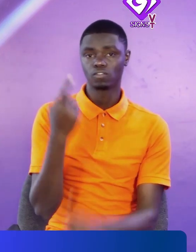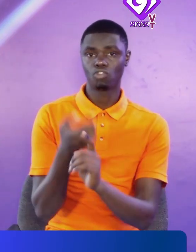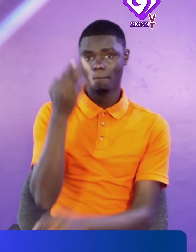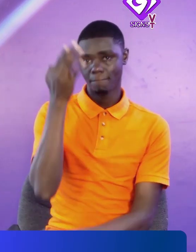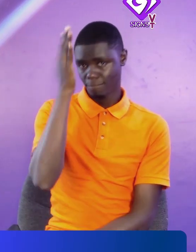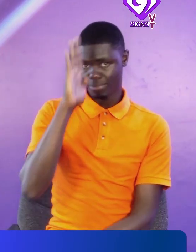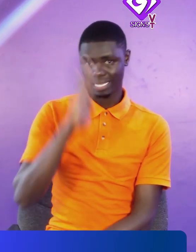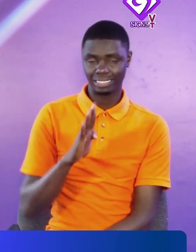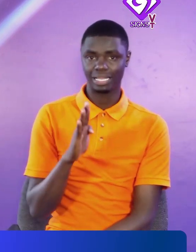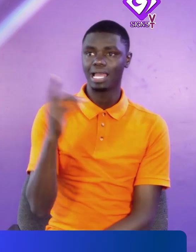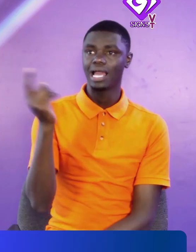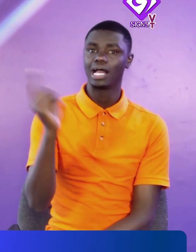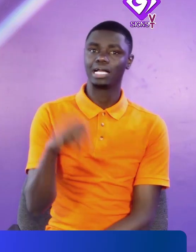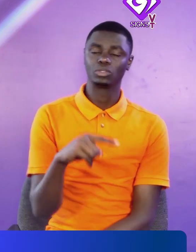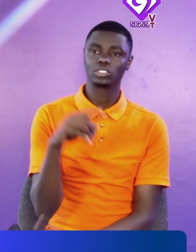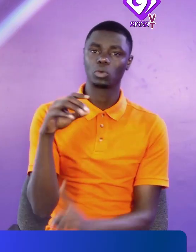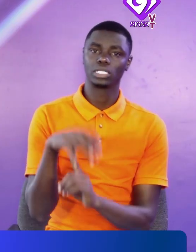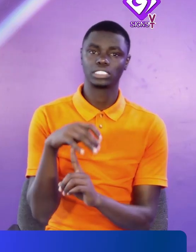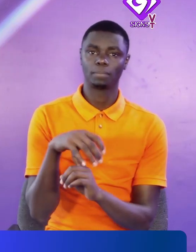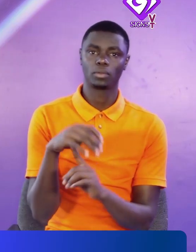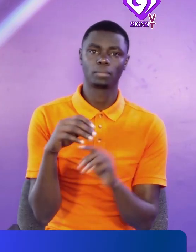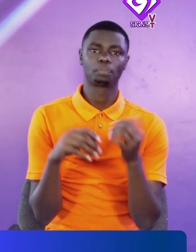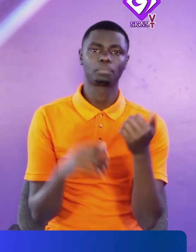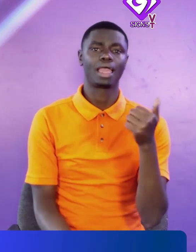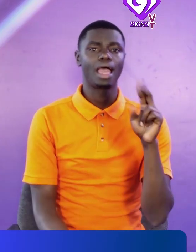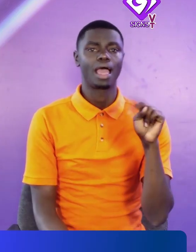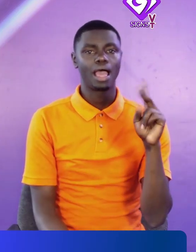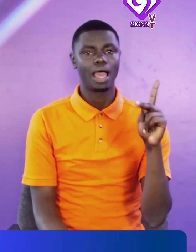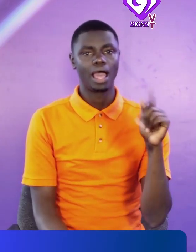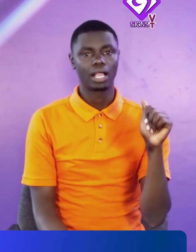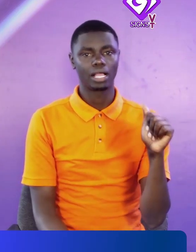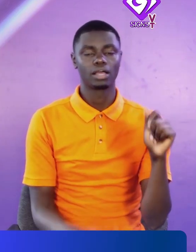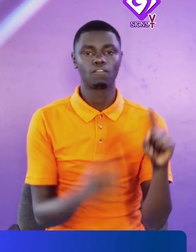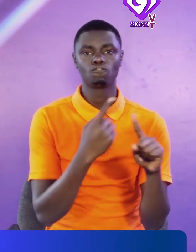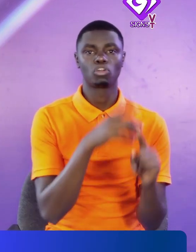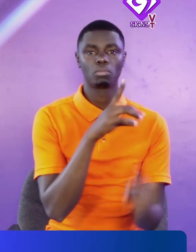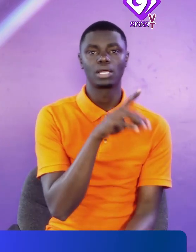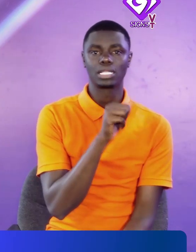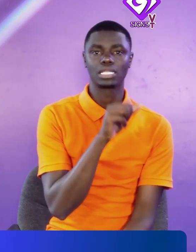akiwa challenger. Magomed Ankalaev ametoka Dagestan. Dagestan imetoa